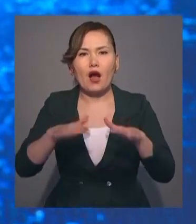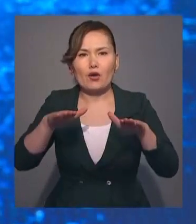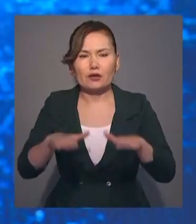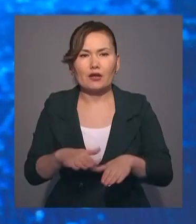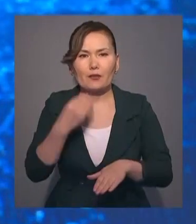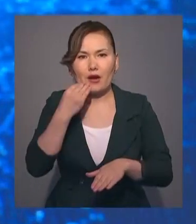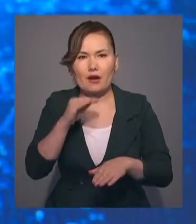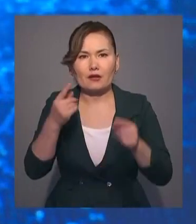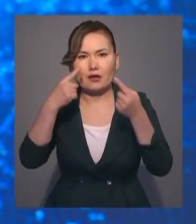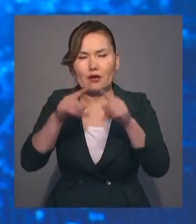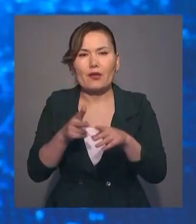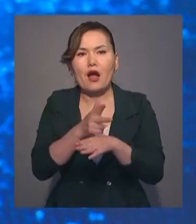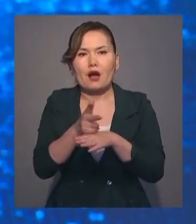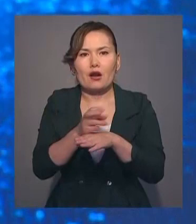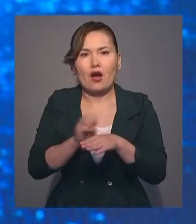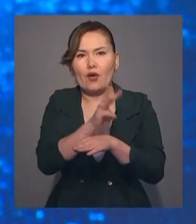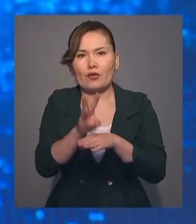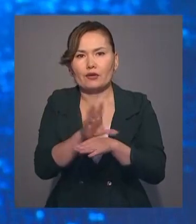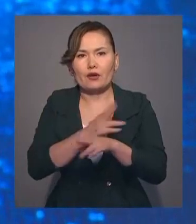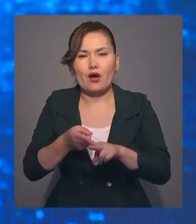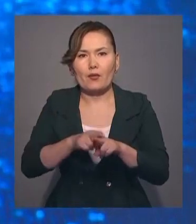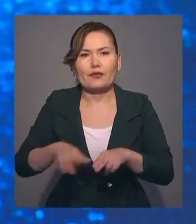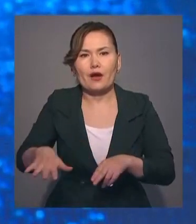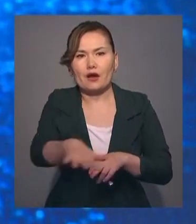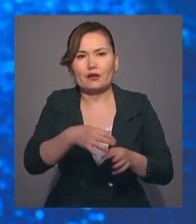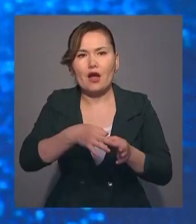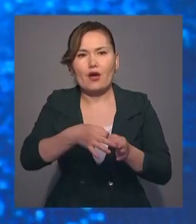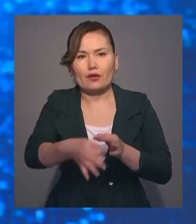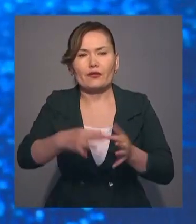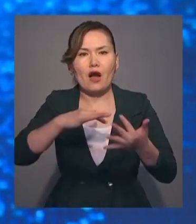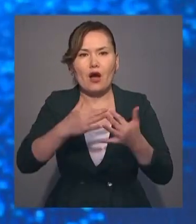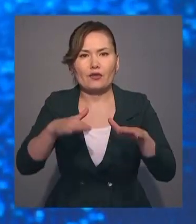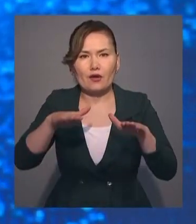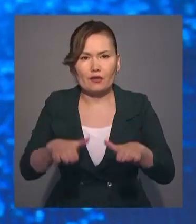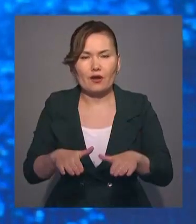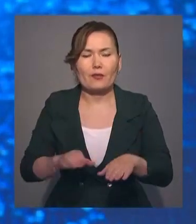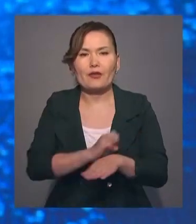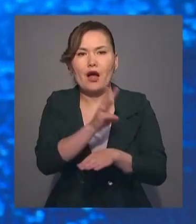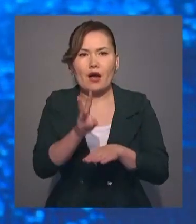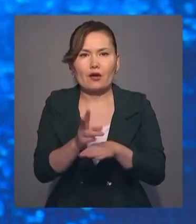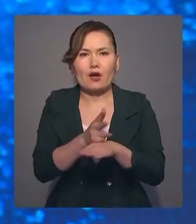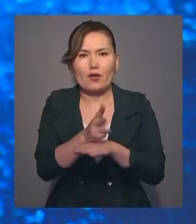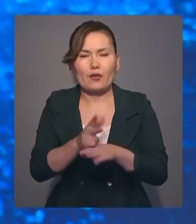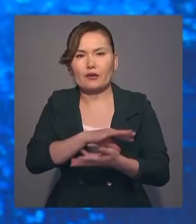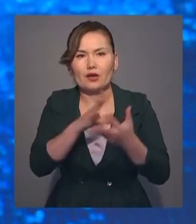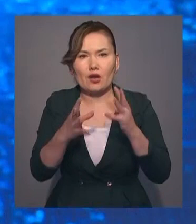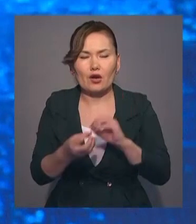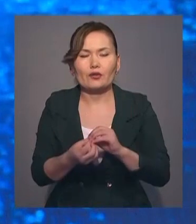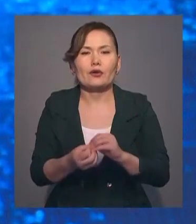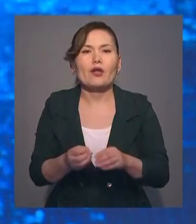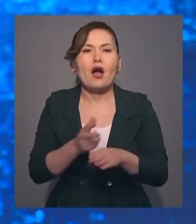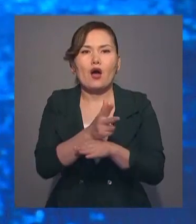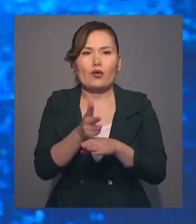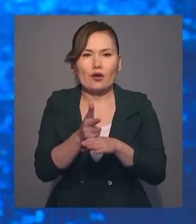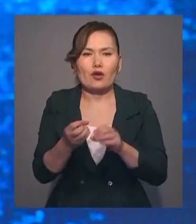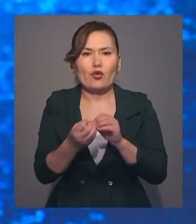заманауи технологиялармен қамтылған. Олардың бірі Зеренді ауданына қарайтын Викторовка ауылы. Мұнда бас-аяғы 15 бейнебақылау